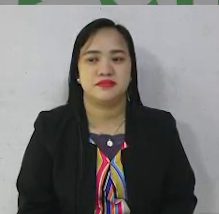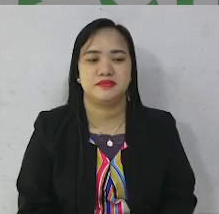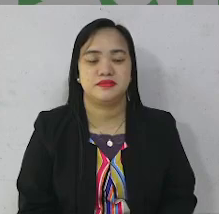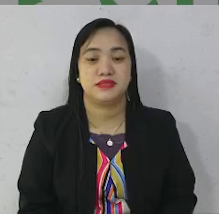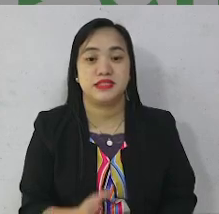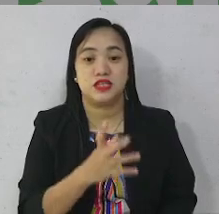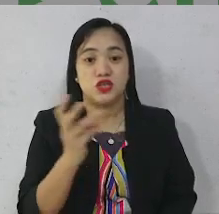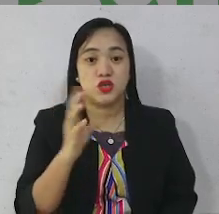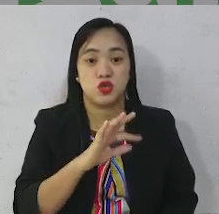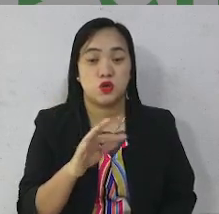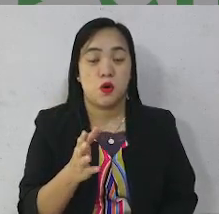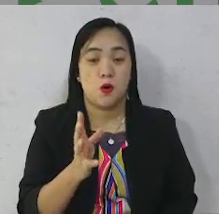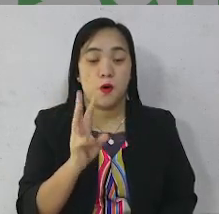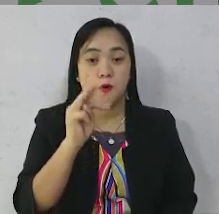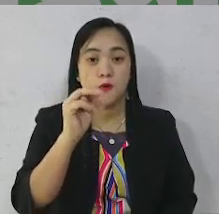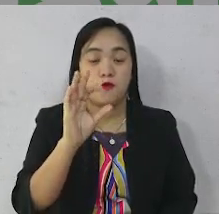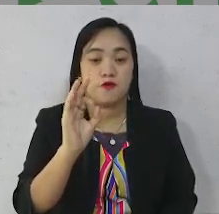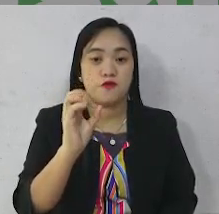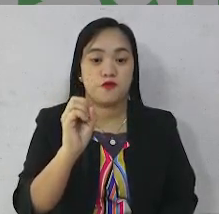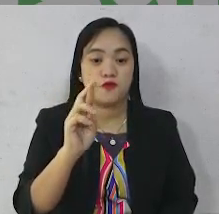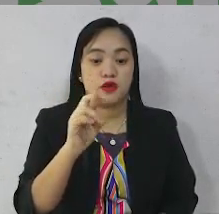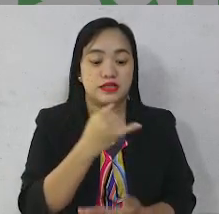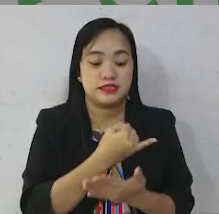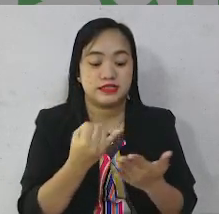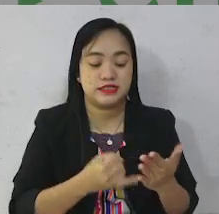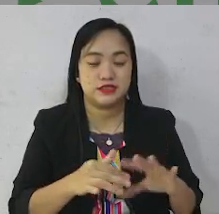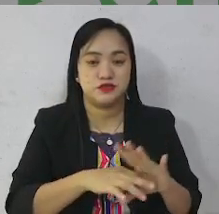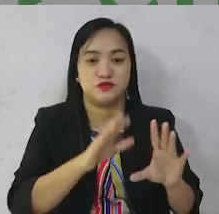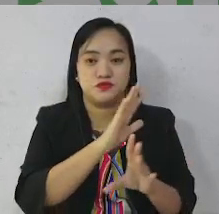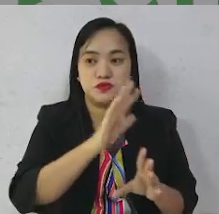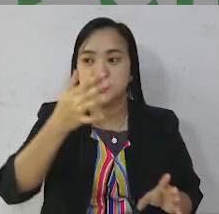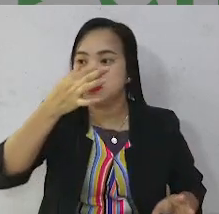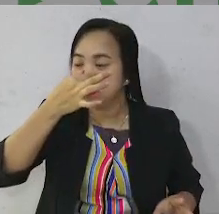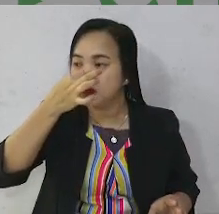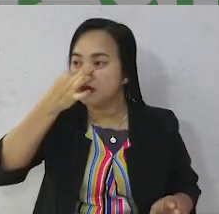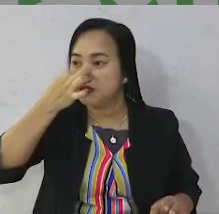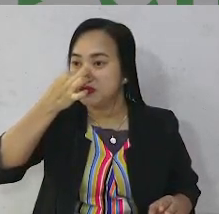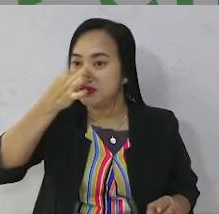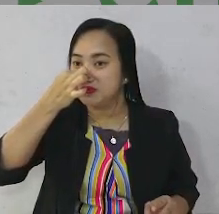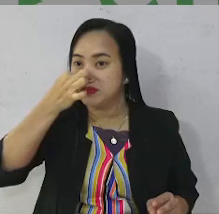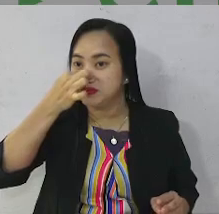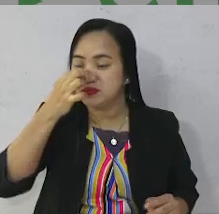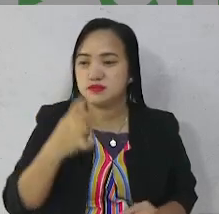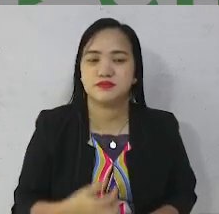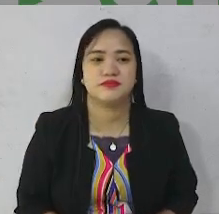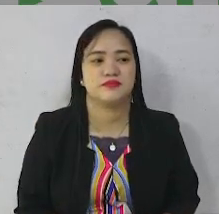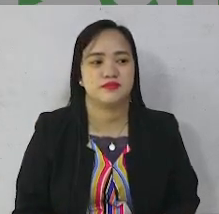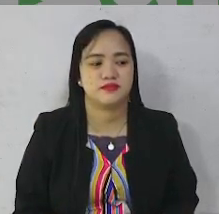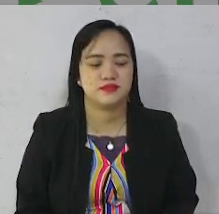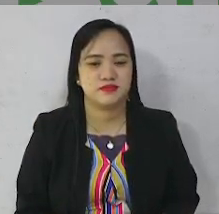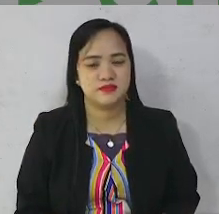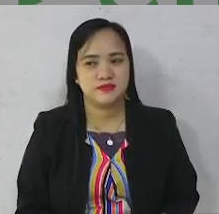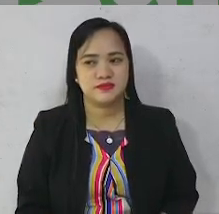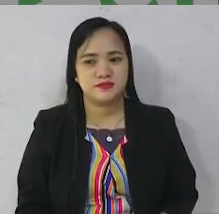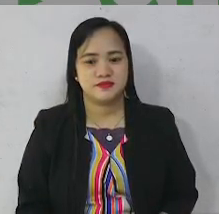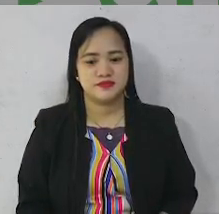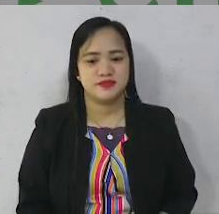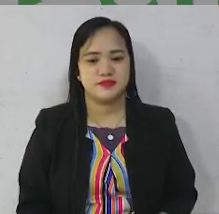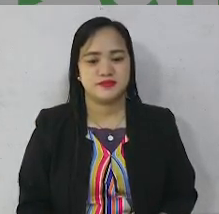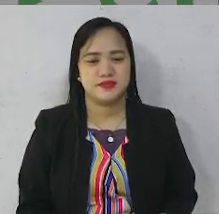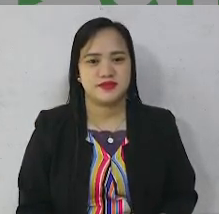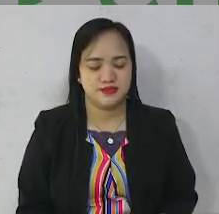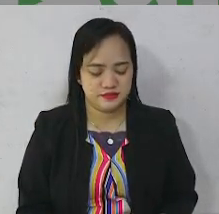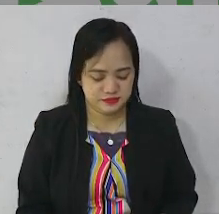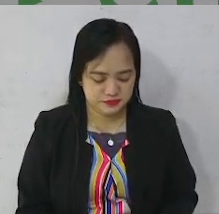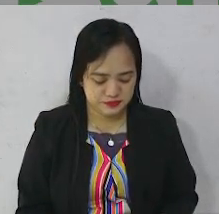ilong mo yan para SAO talagang ginawa ng panginoon yan kung ano man yan Oo kung pang sargo talaga yan pang sargo talaga yan mga